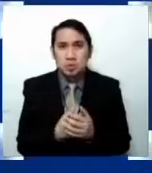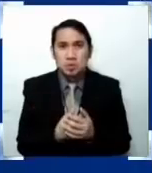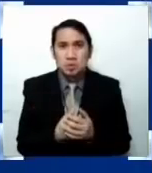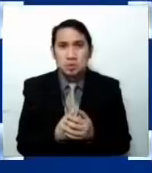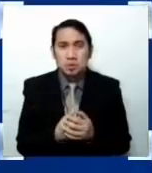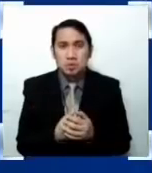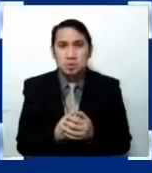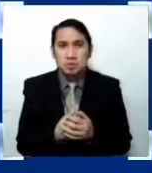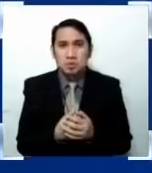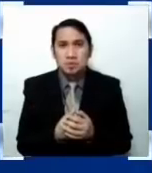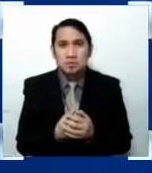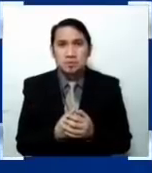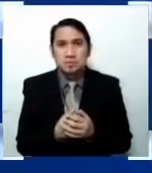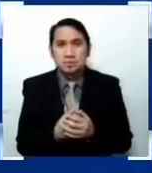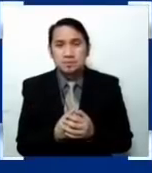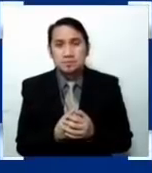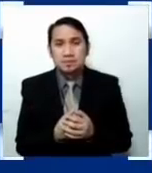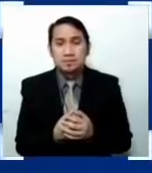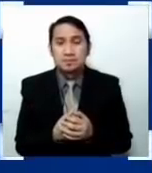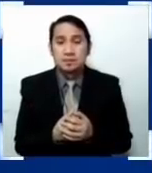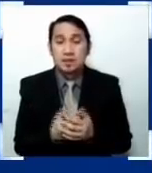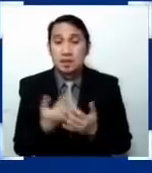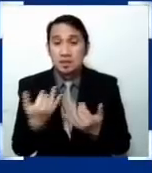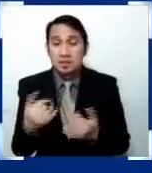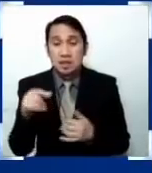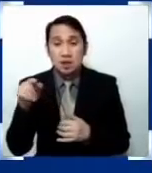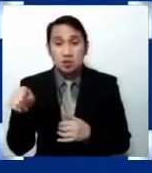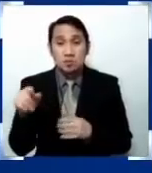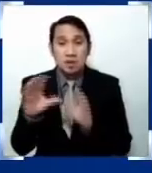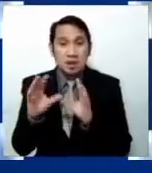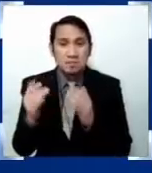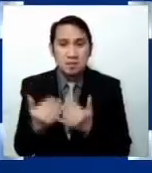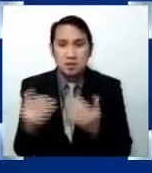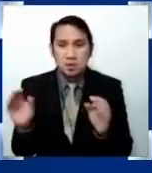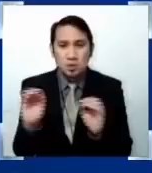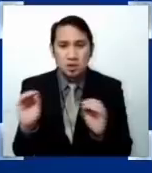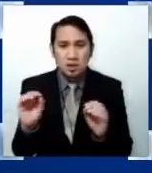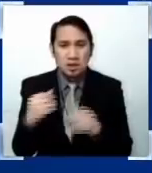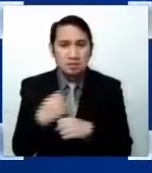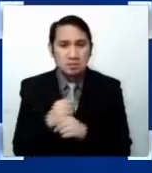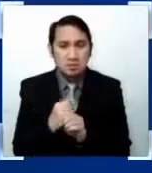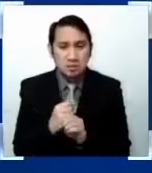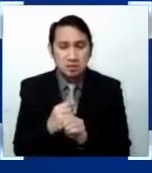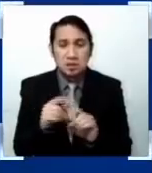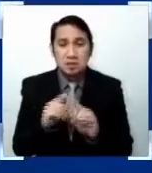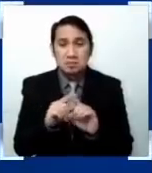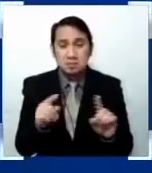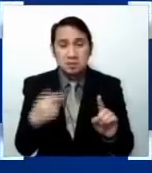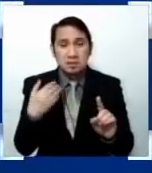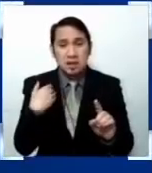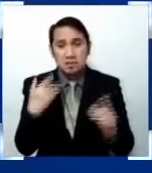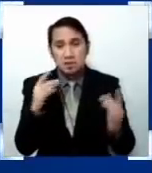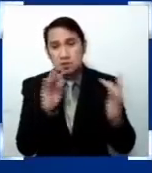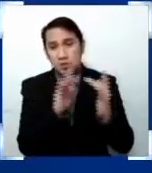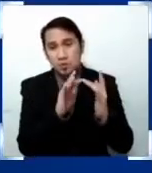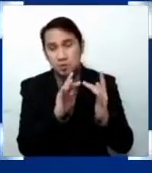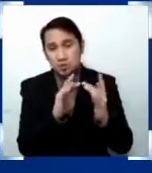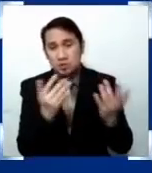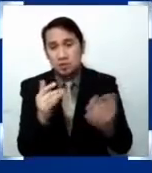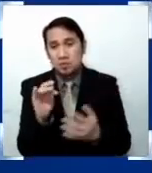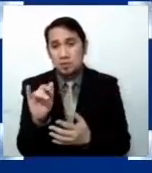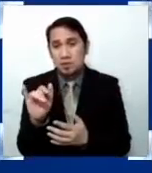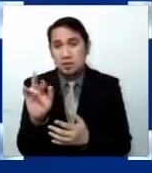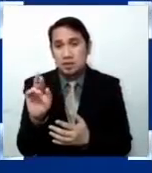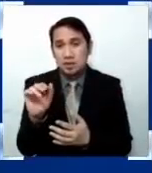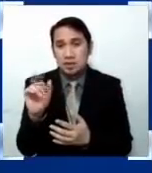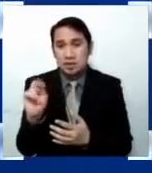output ang mga manufacturing company. Although, meron na tayong kinukontakt from Iran at saka inaantay natin yung sa PharmaWealth, yung